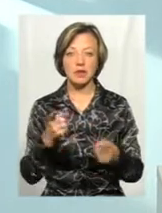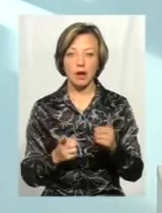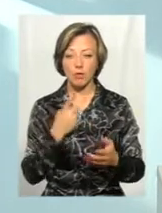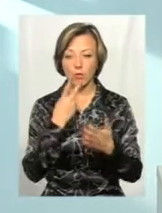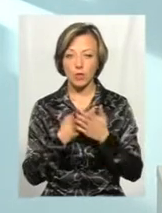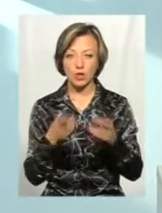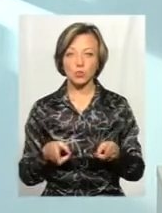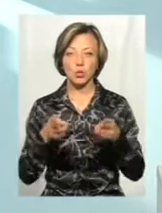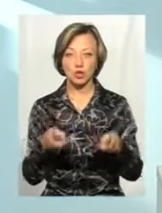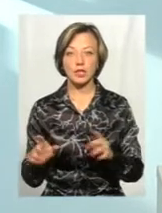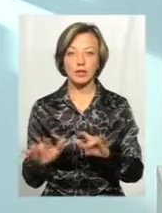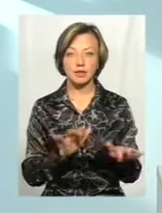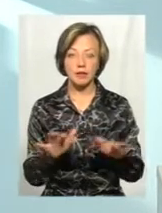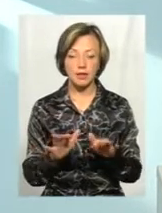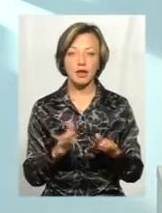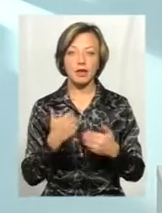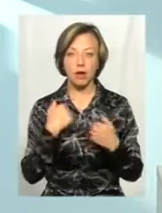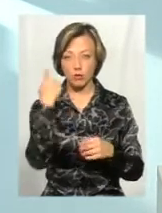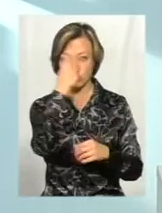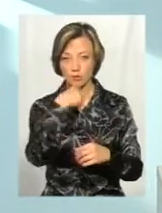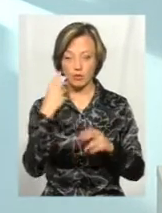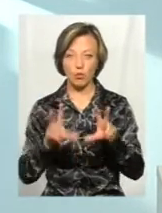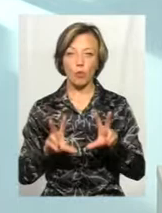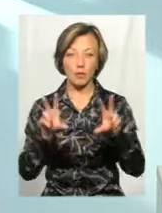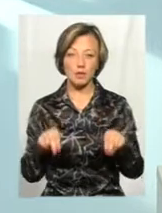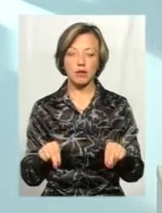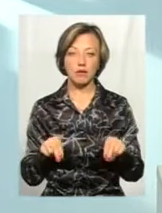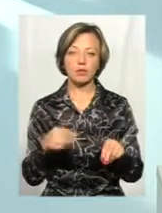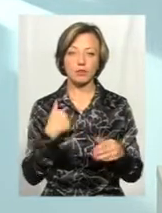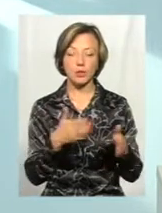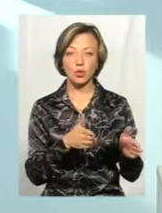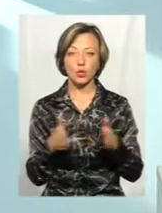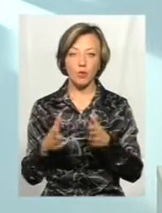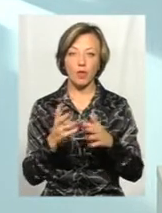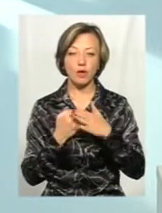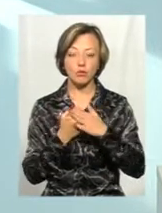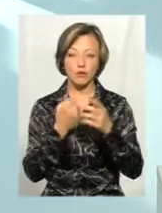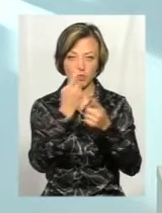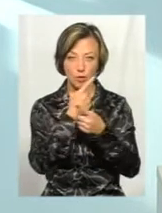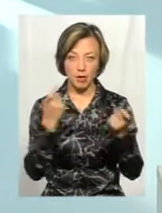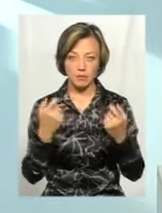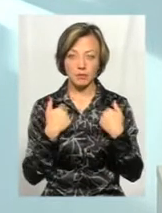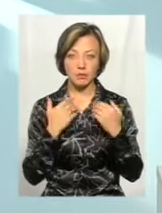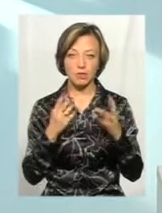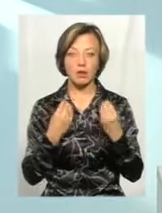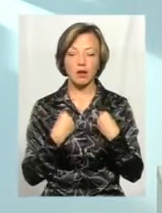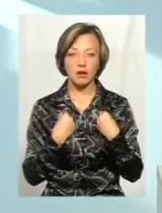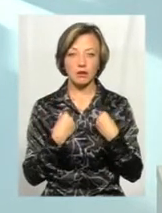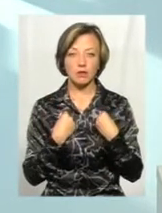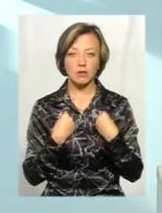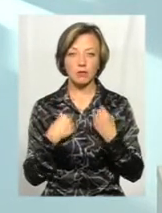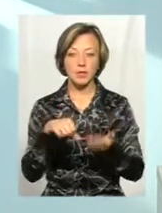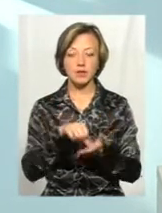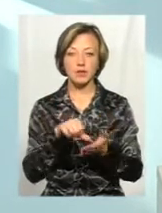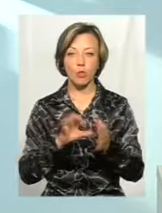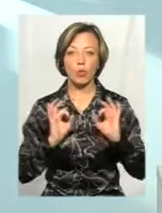прояви злочинних дій. Я особисто пообіцяв, що я підготую на основі інформації, яку мені буде надано